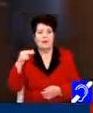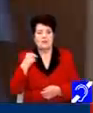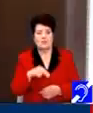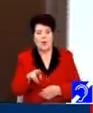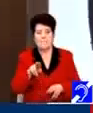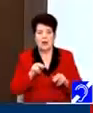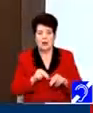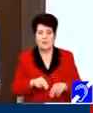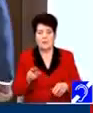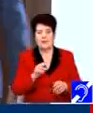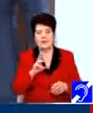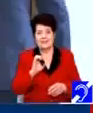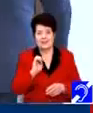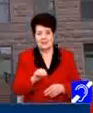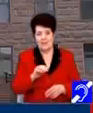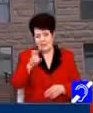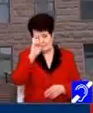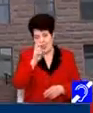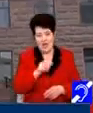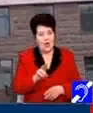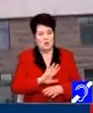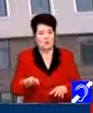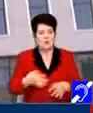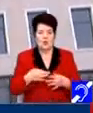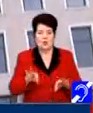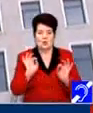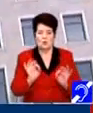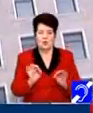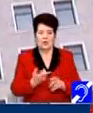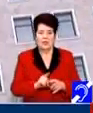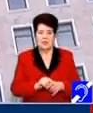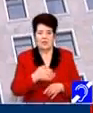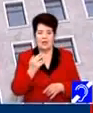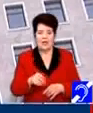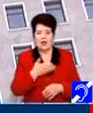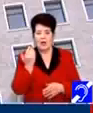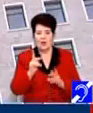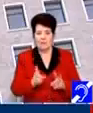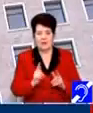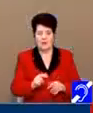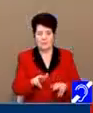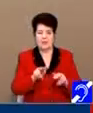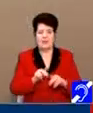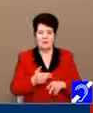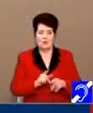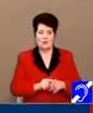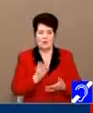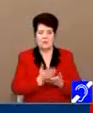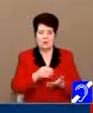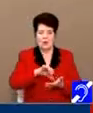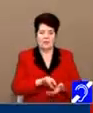spune că statutul de observator nu are efecte juridice, întrucât lipsește acordul Parlamentului, care este organul reprezentativ